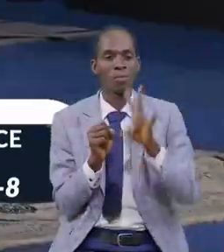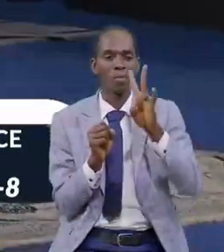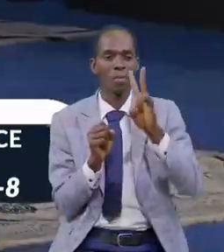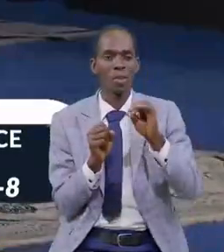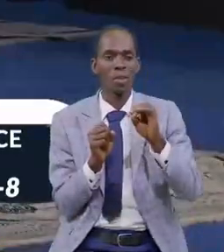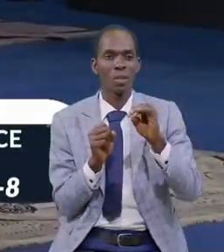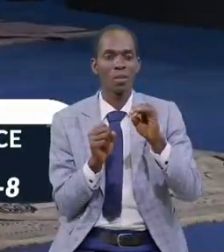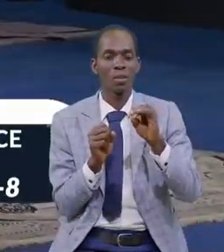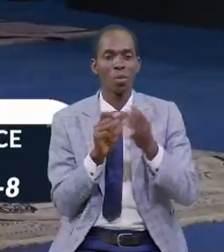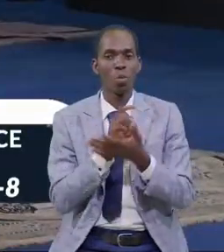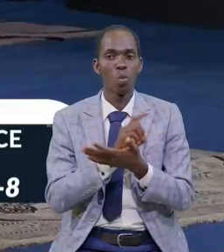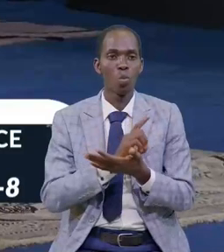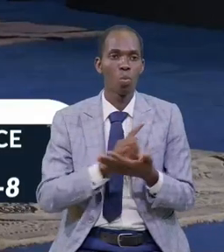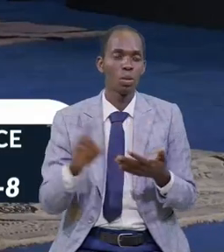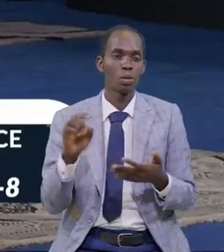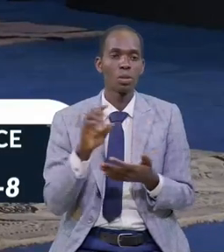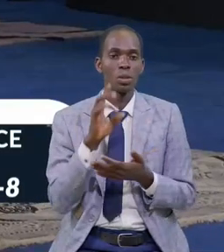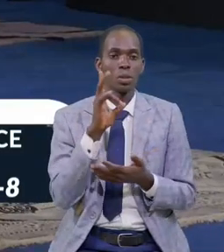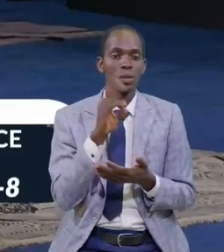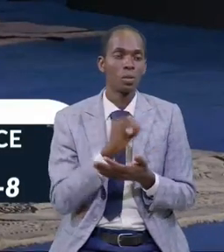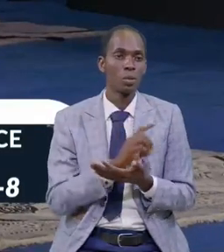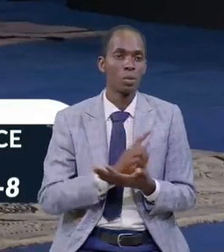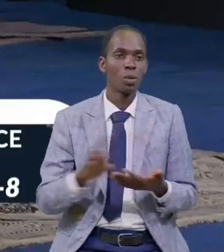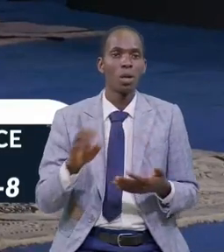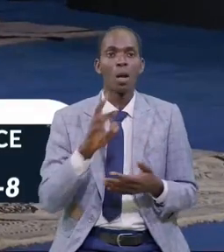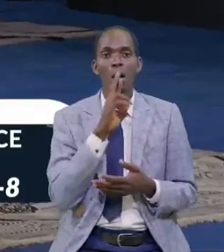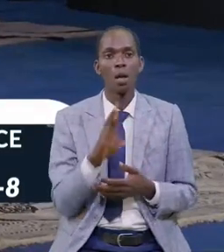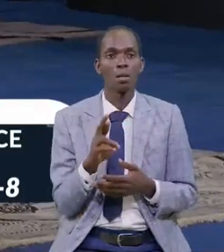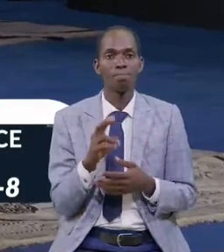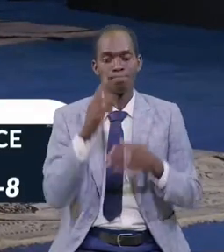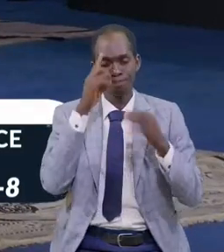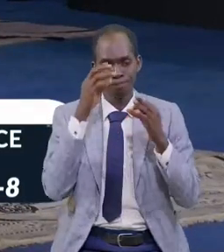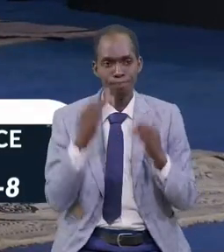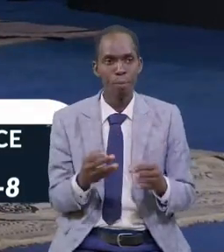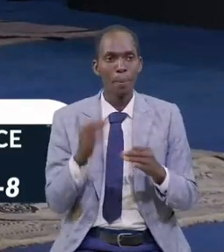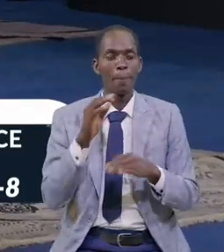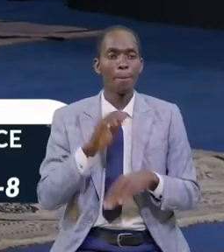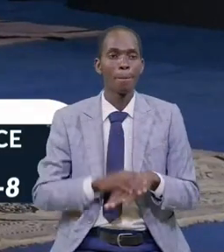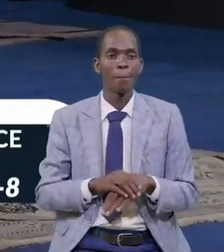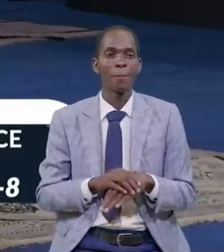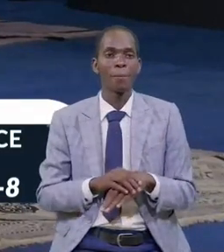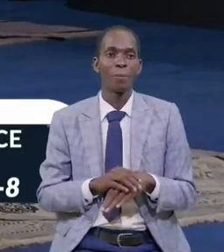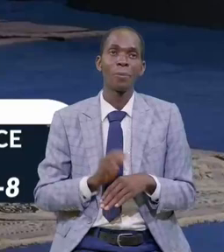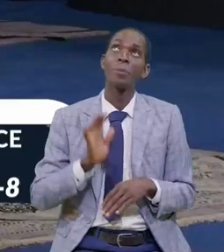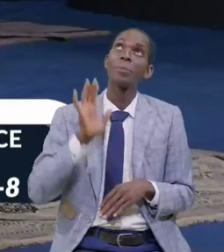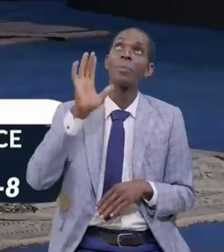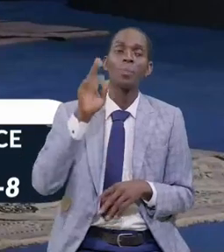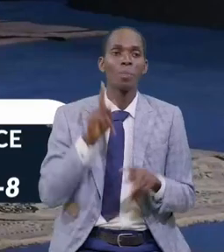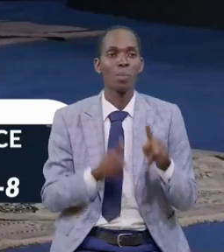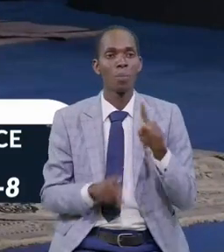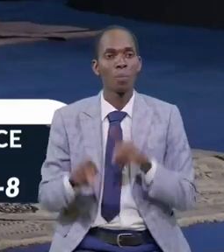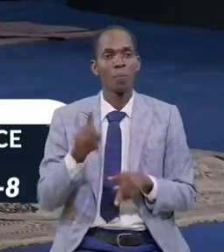24 7 semaines ont été fixé sur ton peuple et